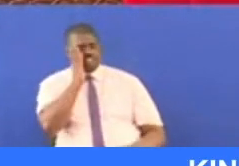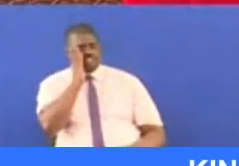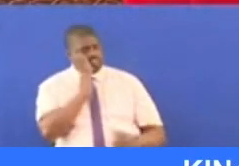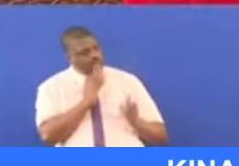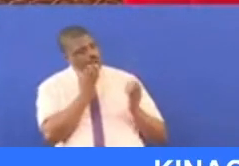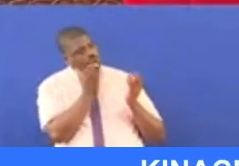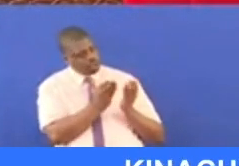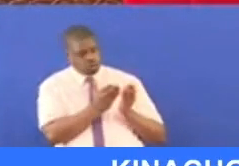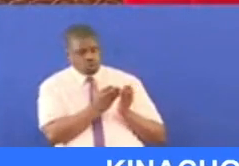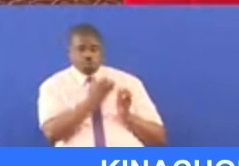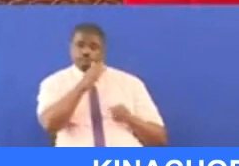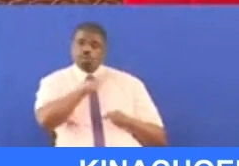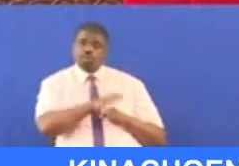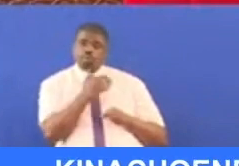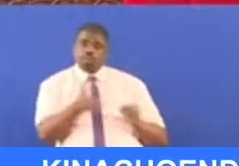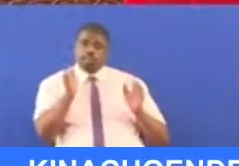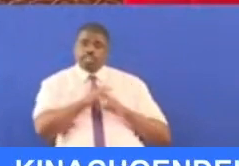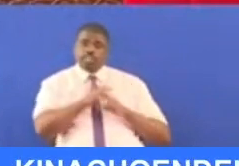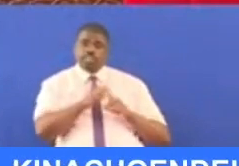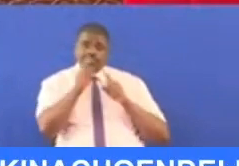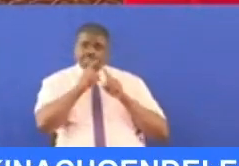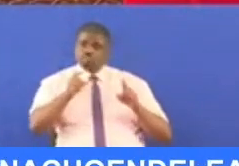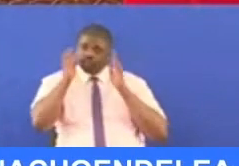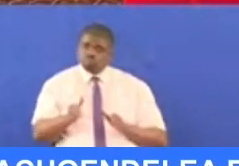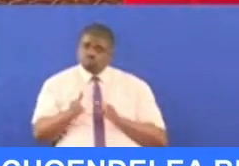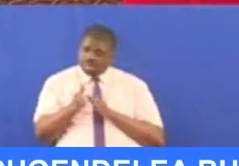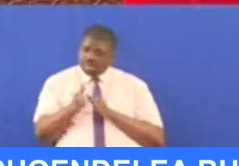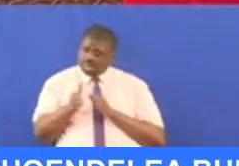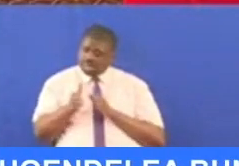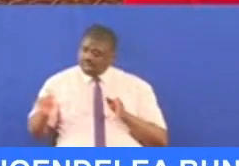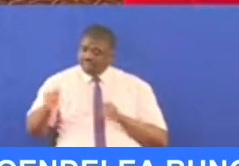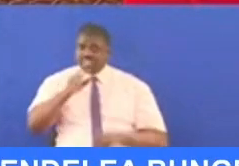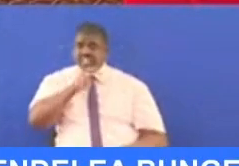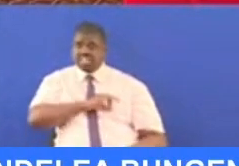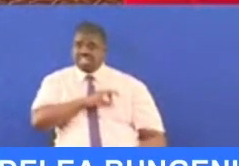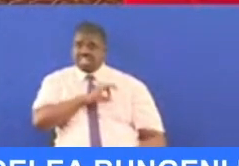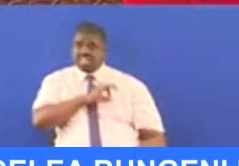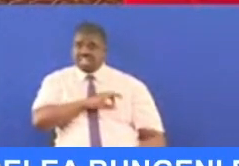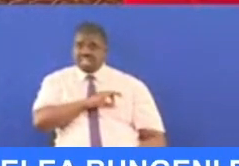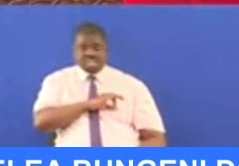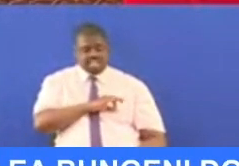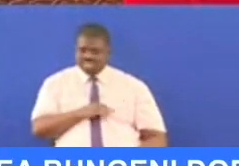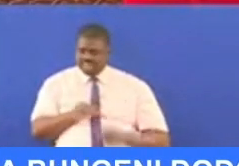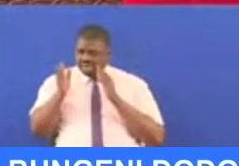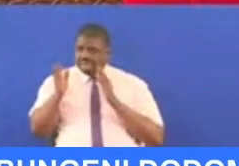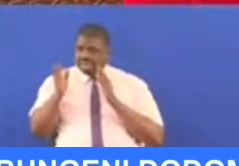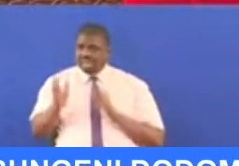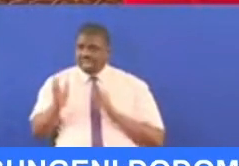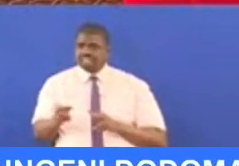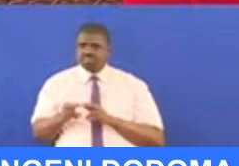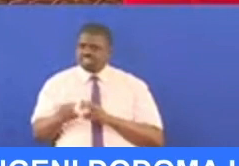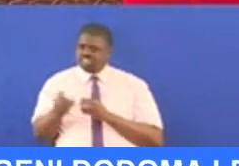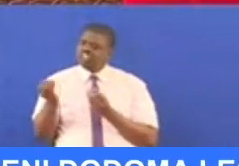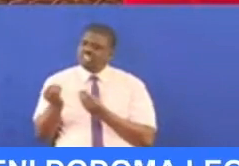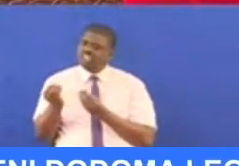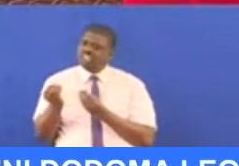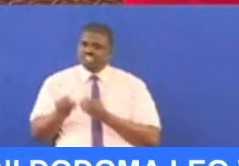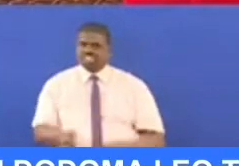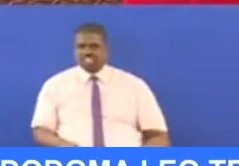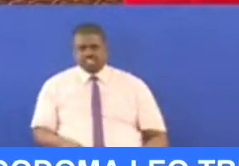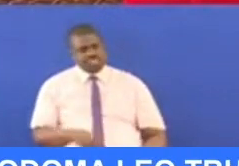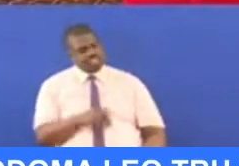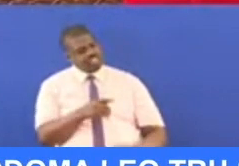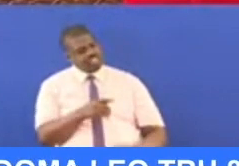na wengi wamehitimu vyuo vikuu, lakini nafasi za ajira eneo iliyo rasmi zimekuwa ni chache sana, na hata